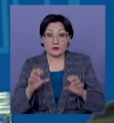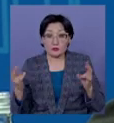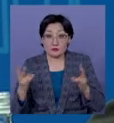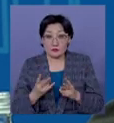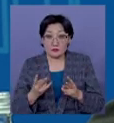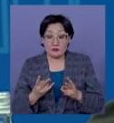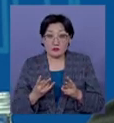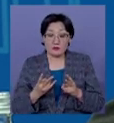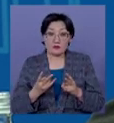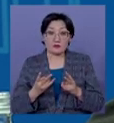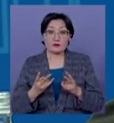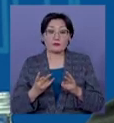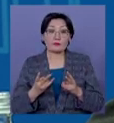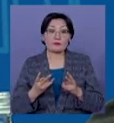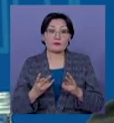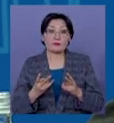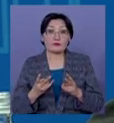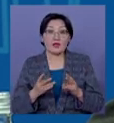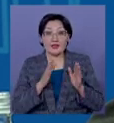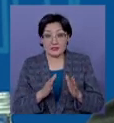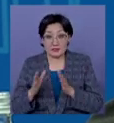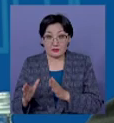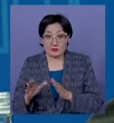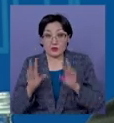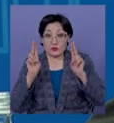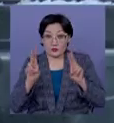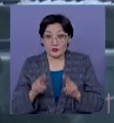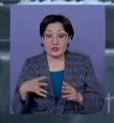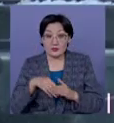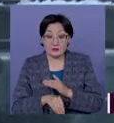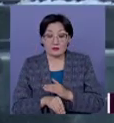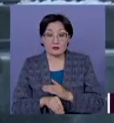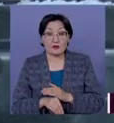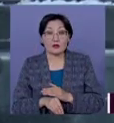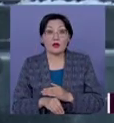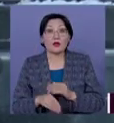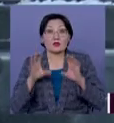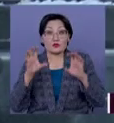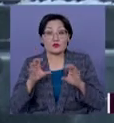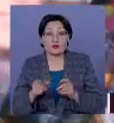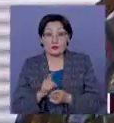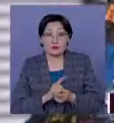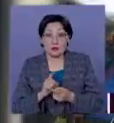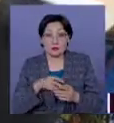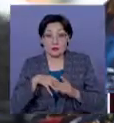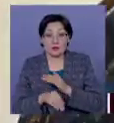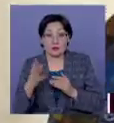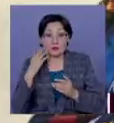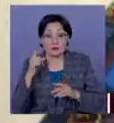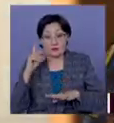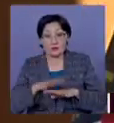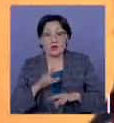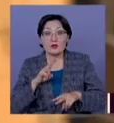тиісті жаңағы реттейтін нормаларды енгіздік. Заңдағы өзгерістер аясында Алматы